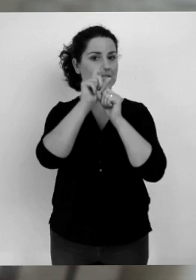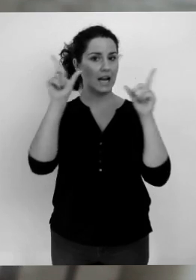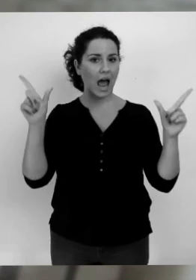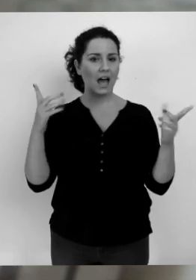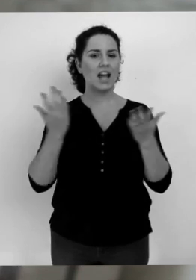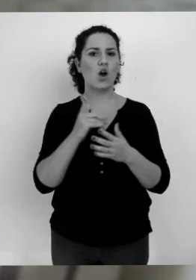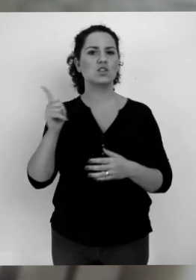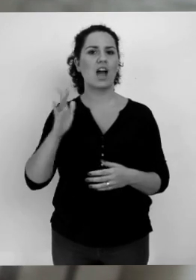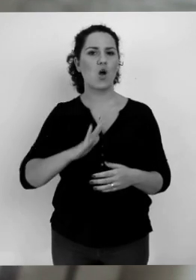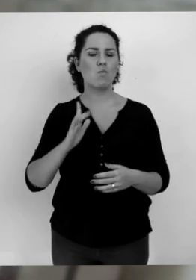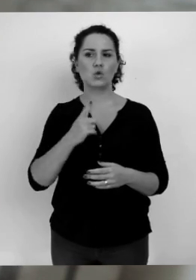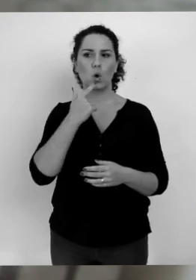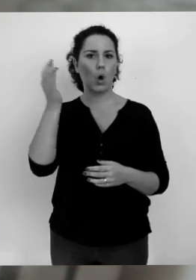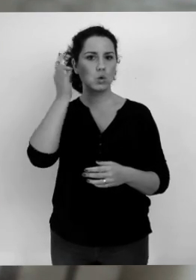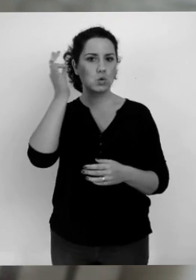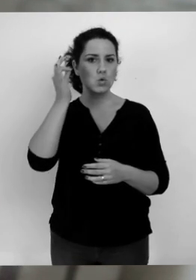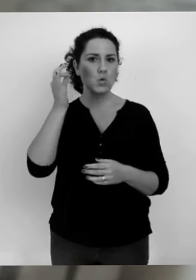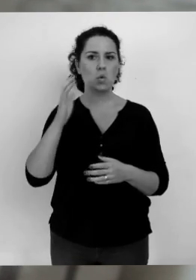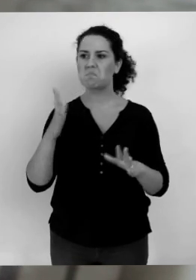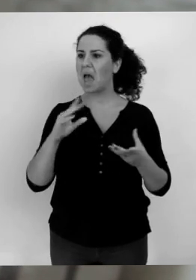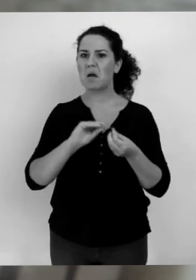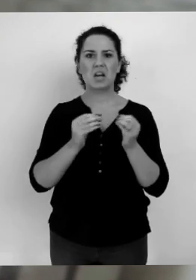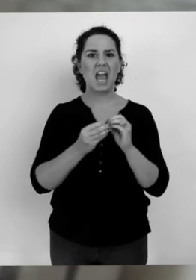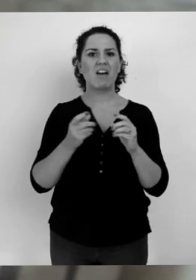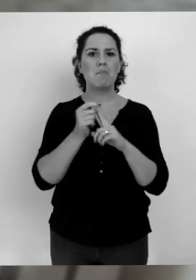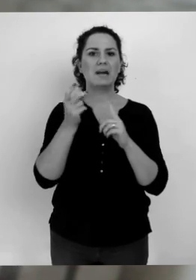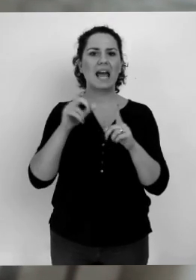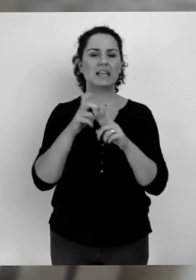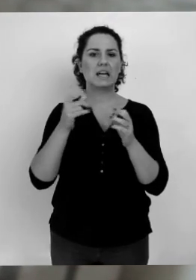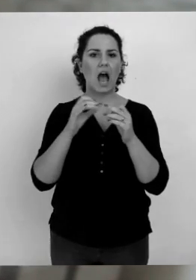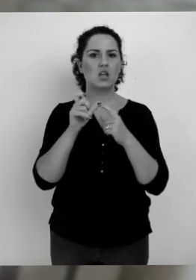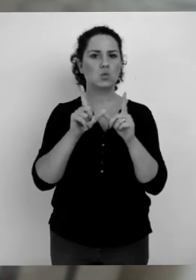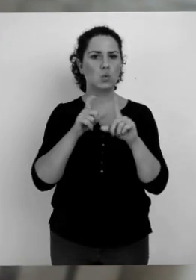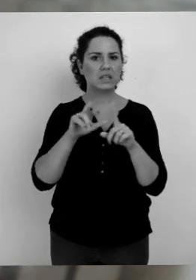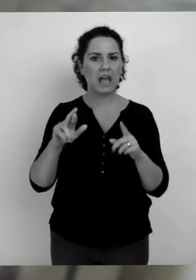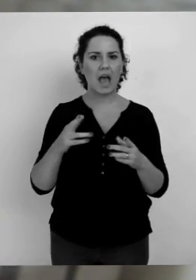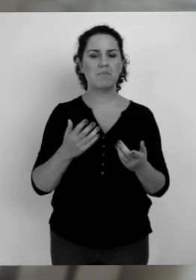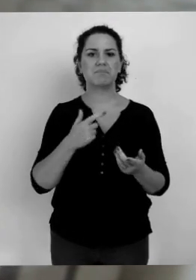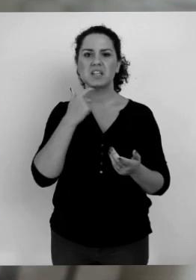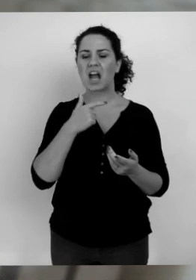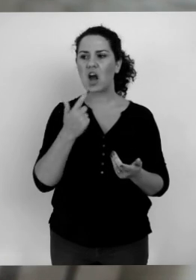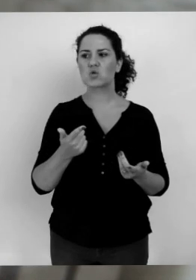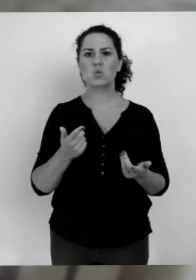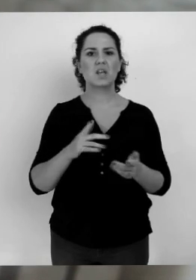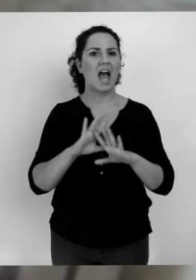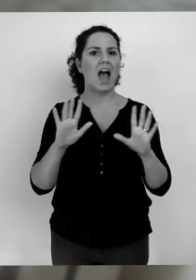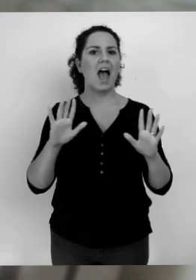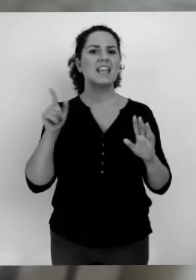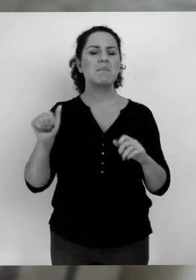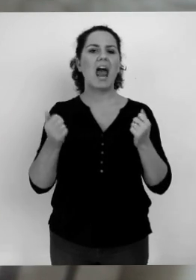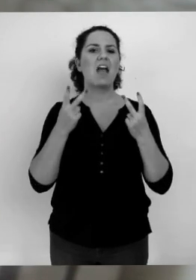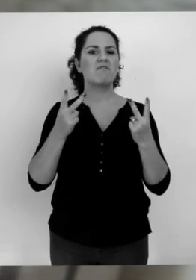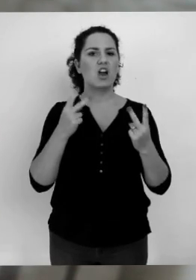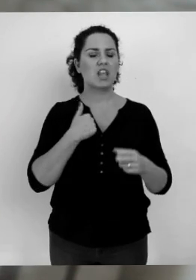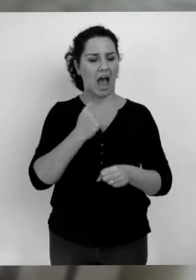kako su takvi mušterije koji čuju, ne imaju nikakvih predrasuda. Kažu da nema najvažnije